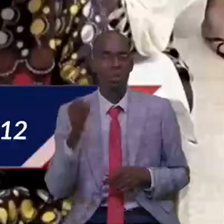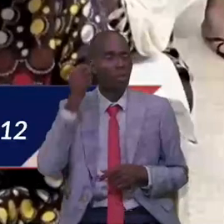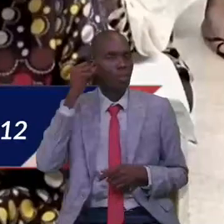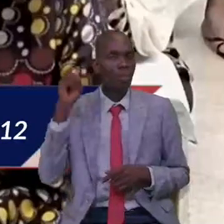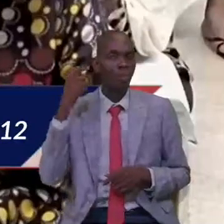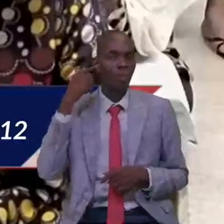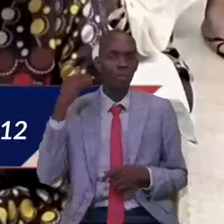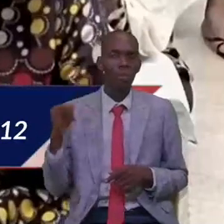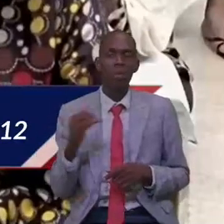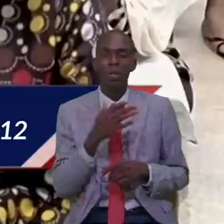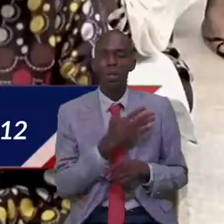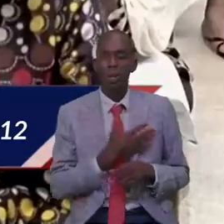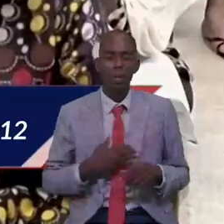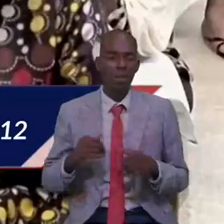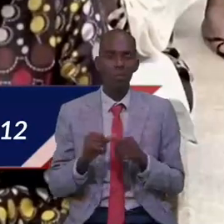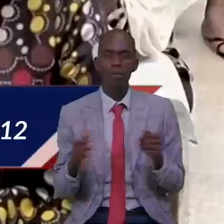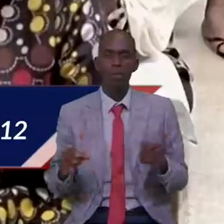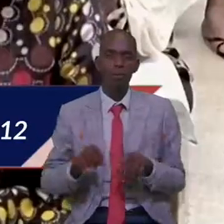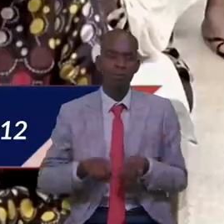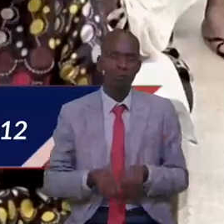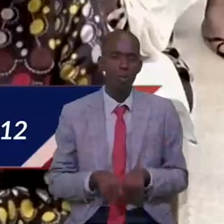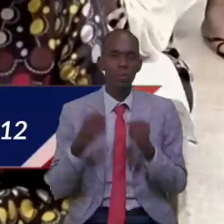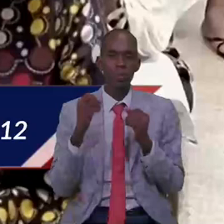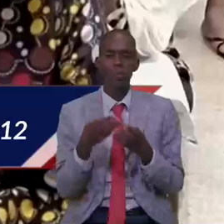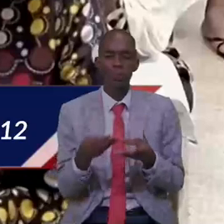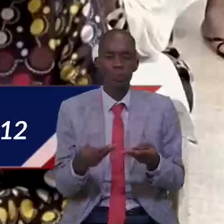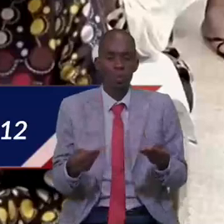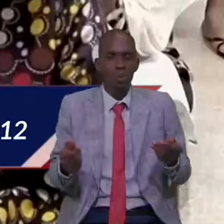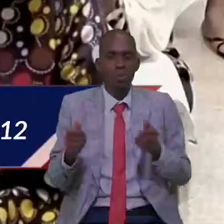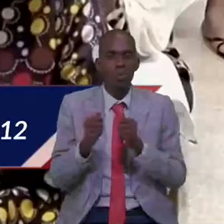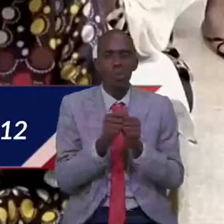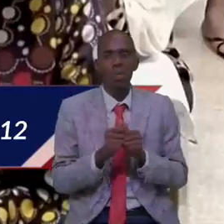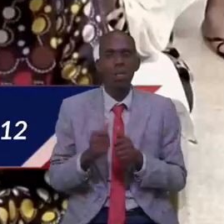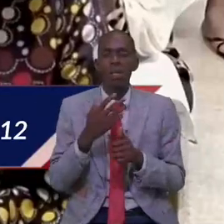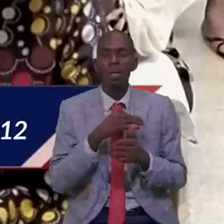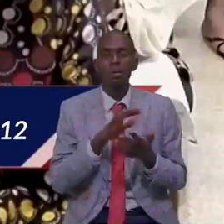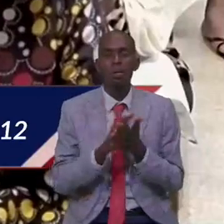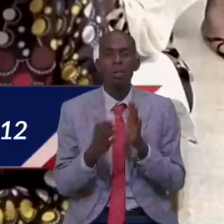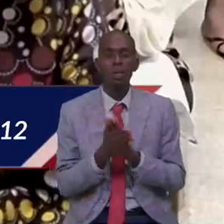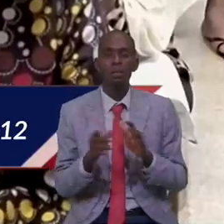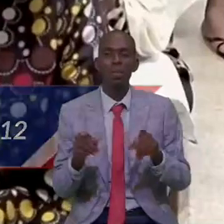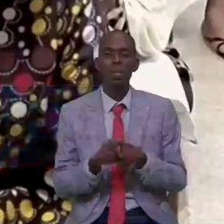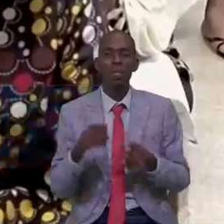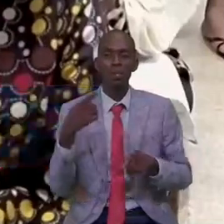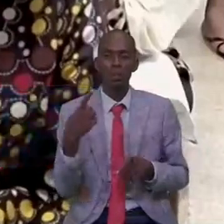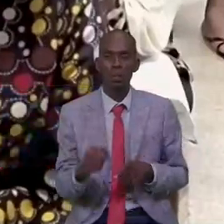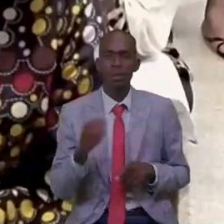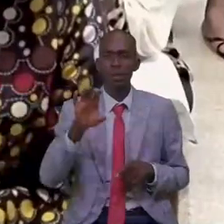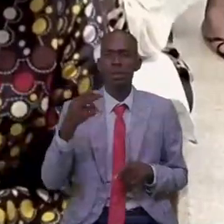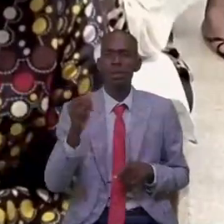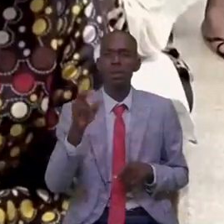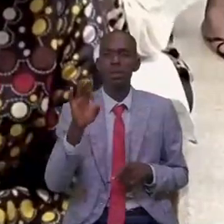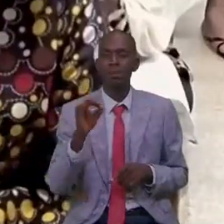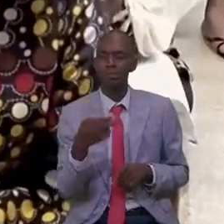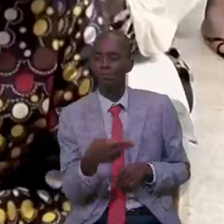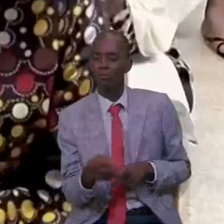Alors le fer, l'argile, les reins, l'argent et l'or furent brisés ensemble et devint comme la balle qui